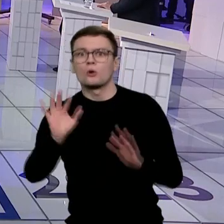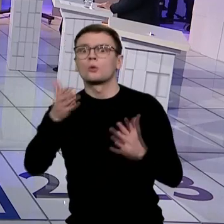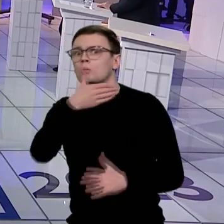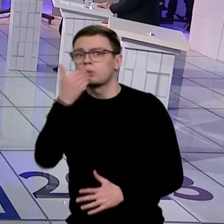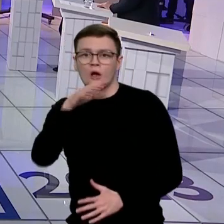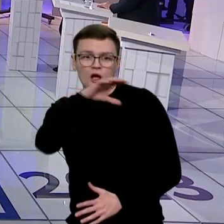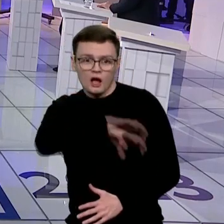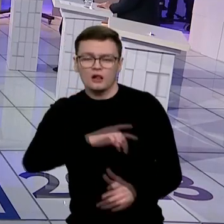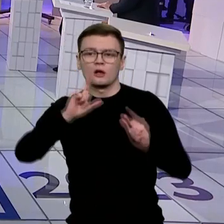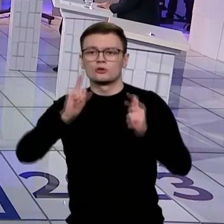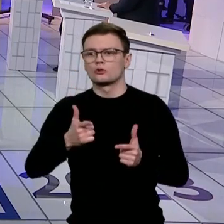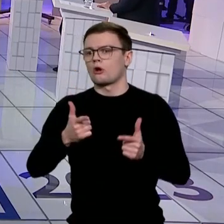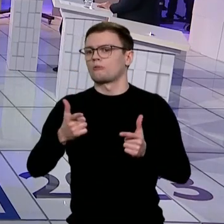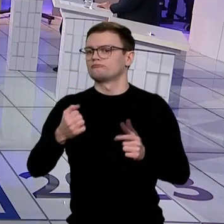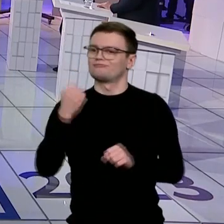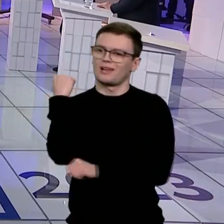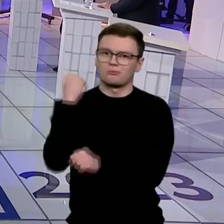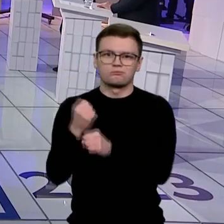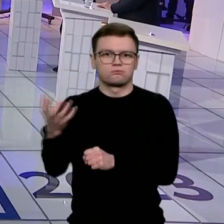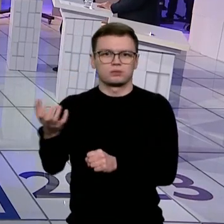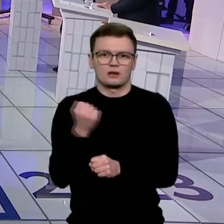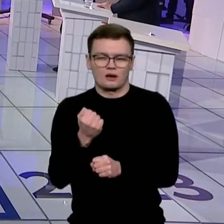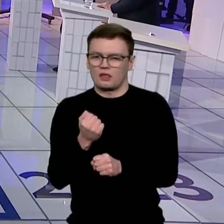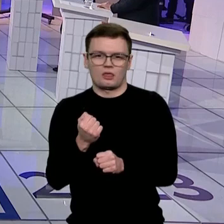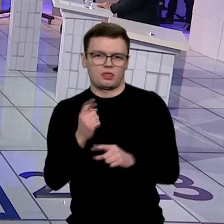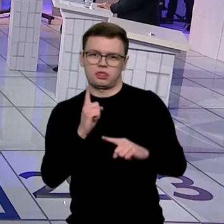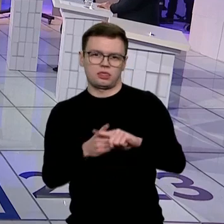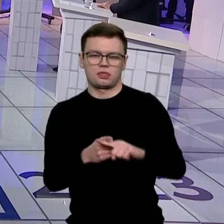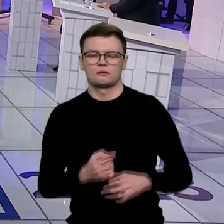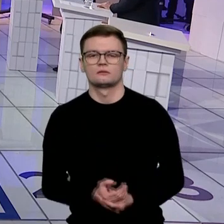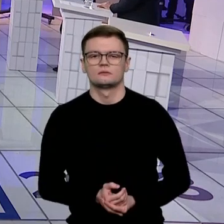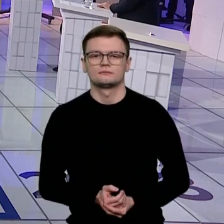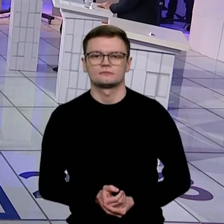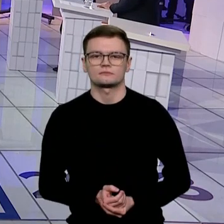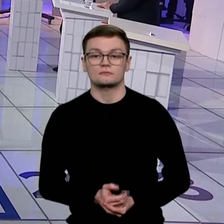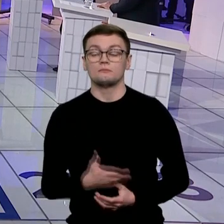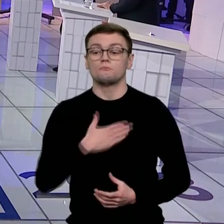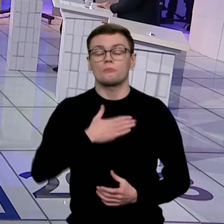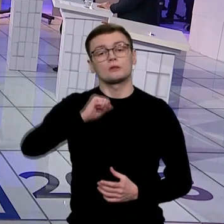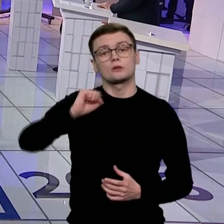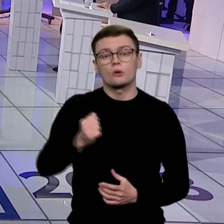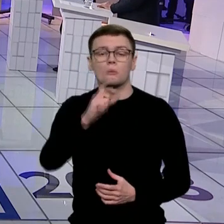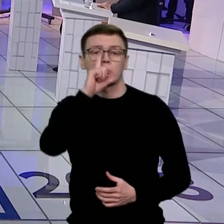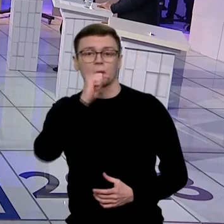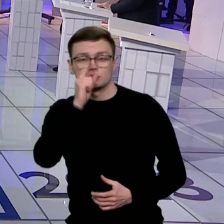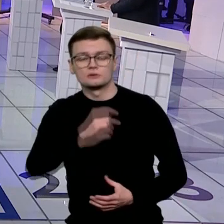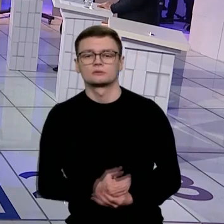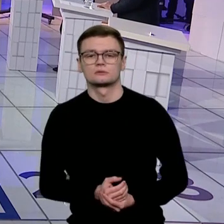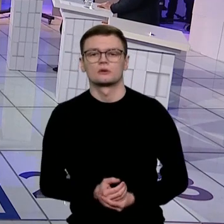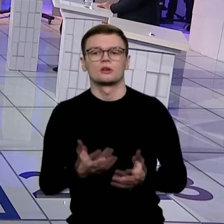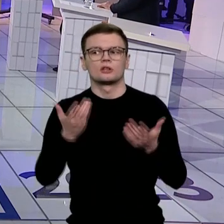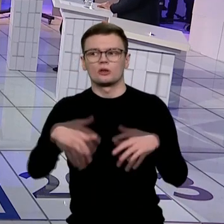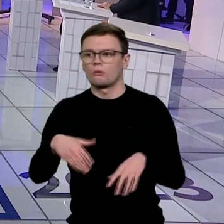galimybės jokios rasti. Ir netgi mano, sakykim, draugai, pažįstami, persikėlė iš